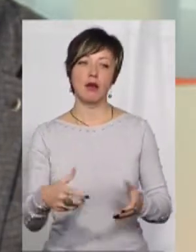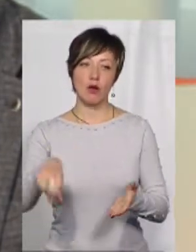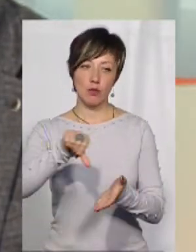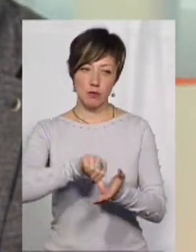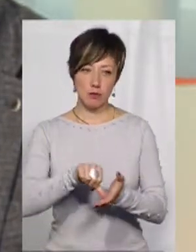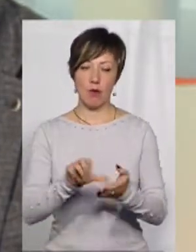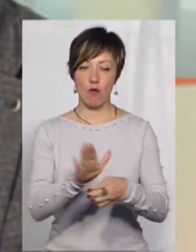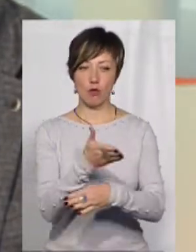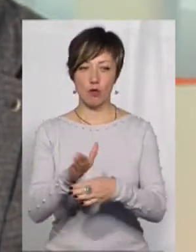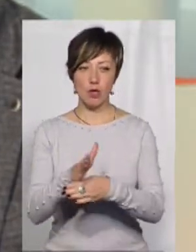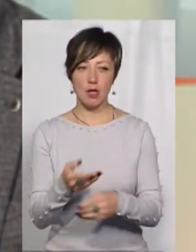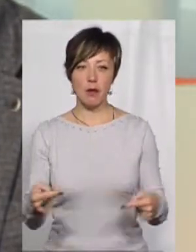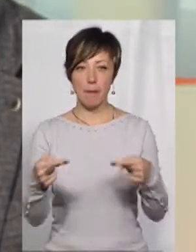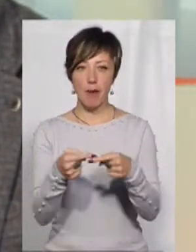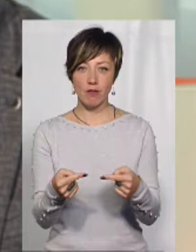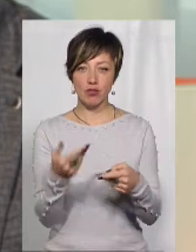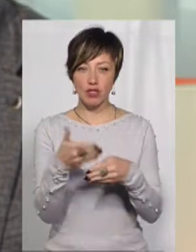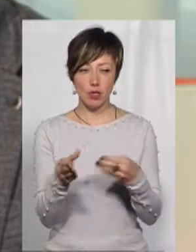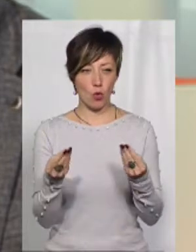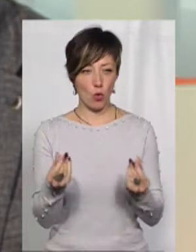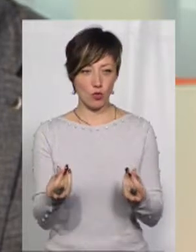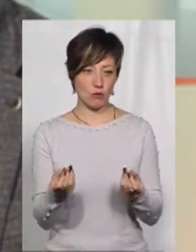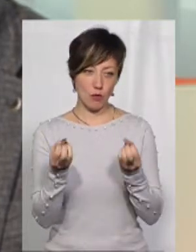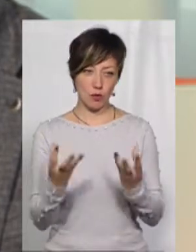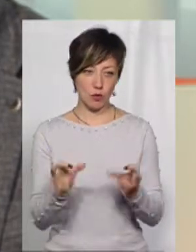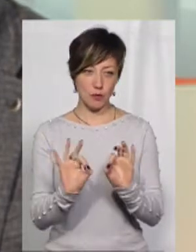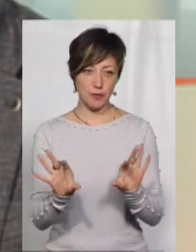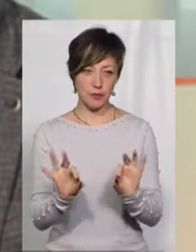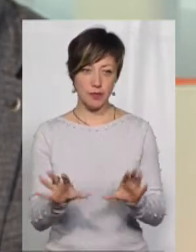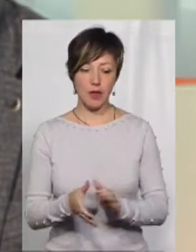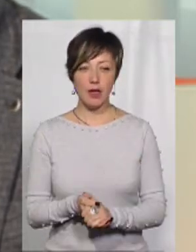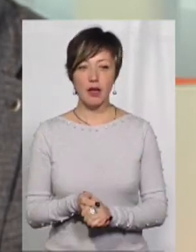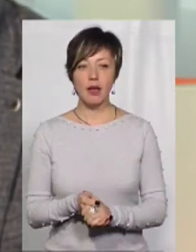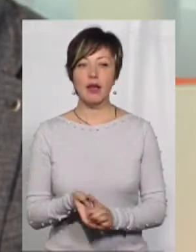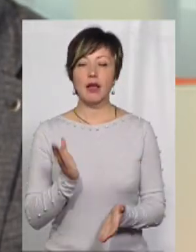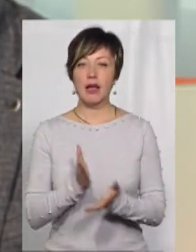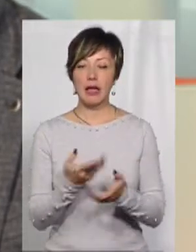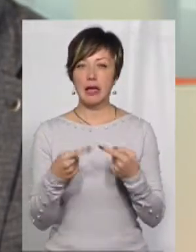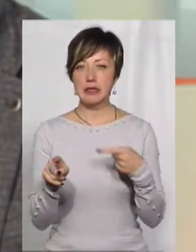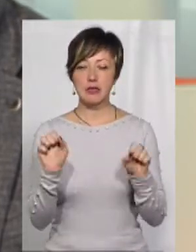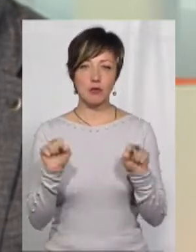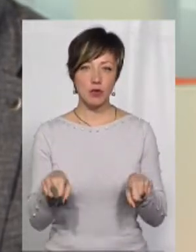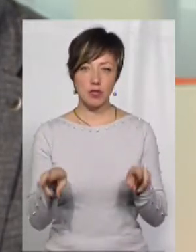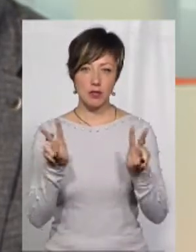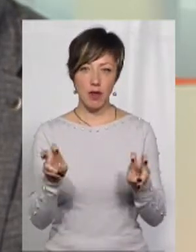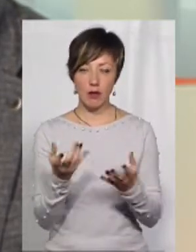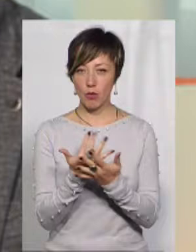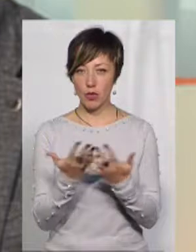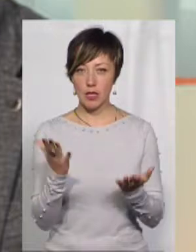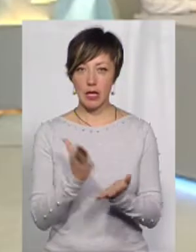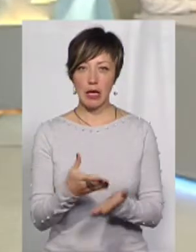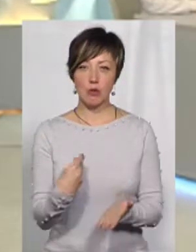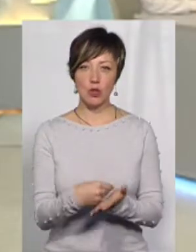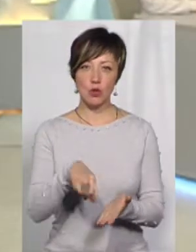брати участь у розподіленні певної частини коштів, якщо там зовсім просто. Є різниця, наприклад, ну, можна його називати по-різному, є